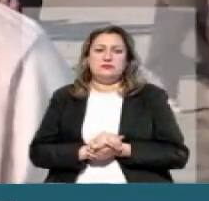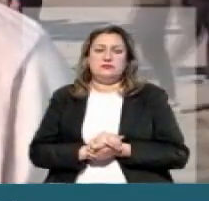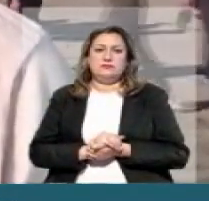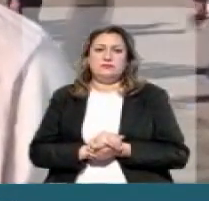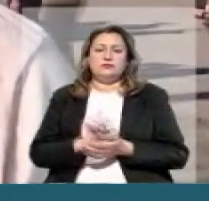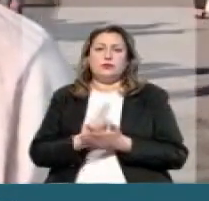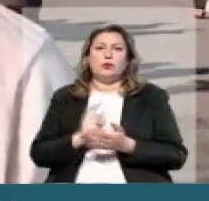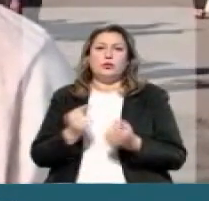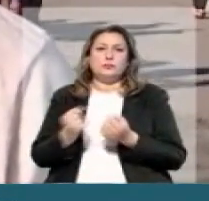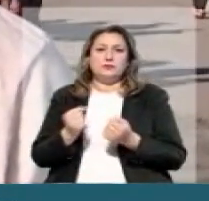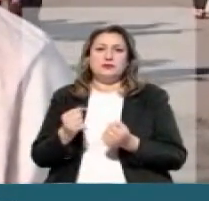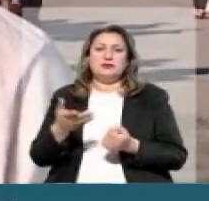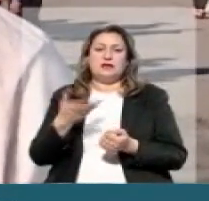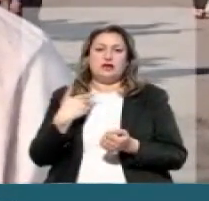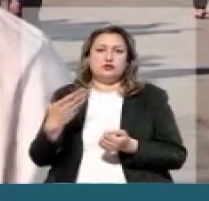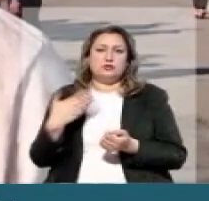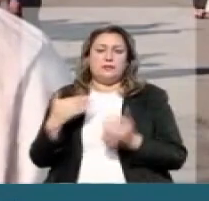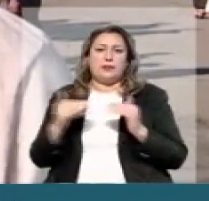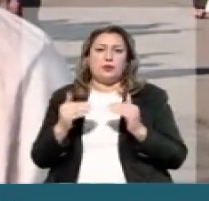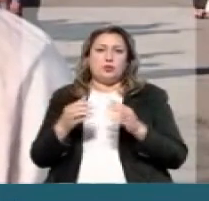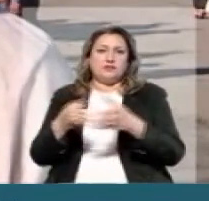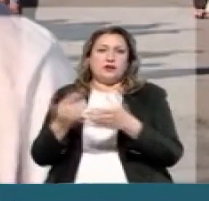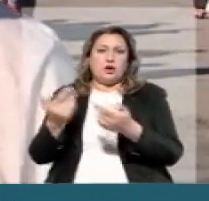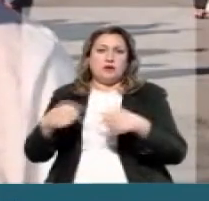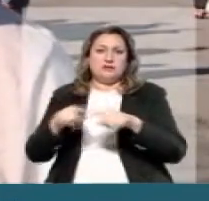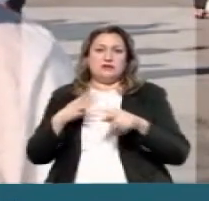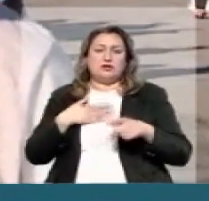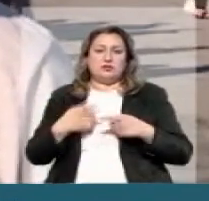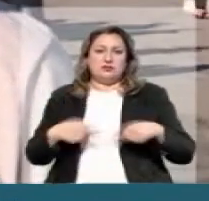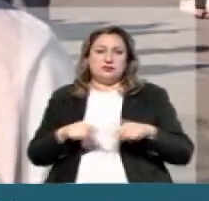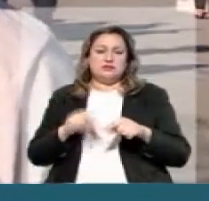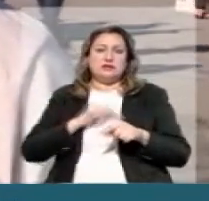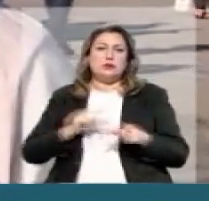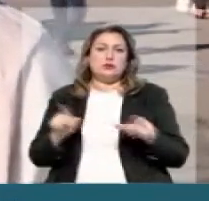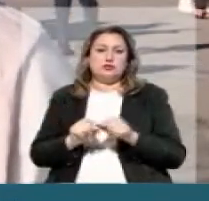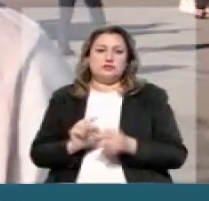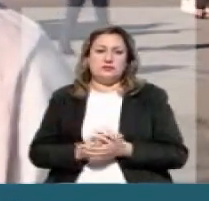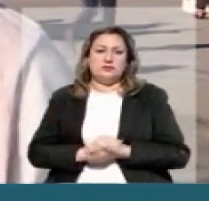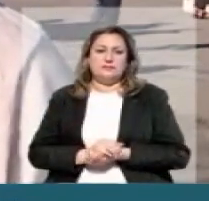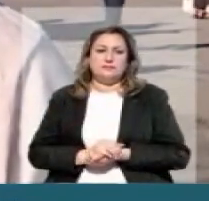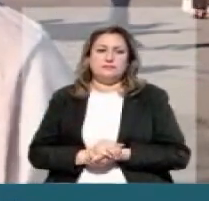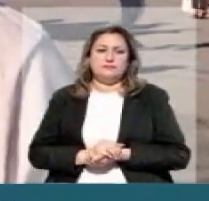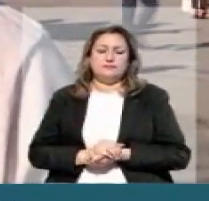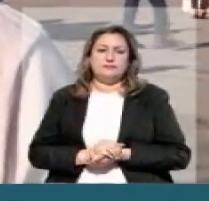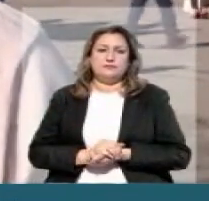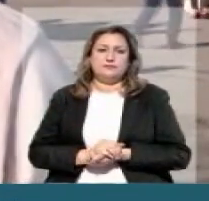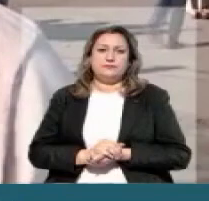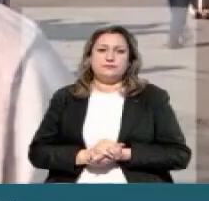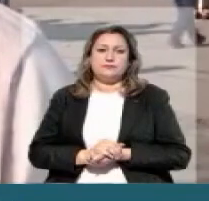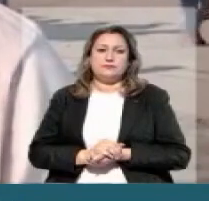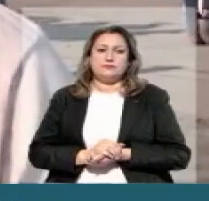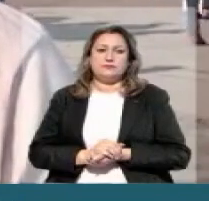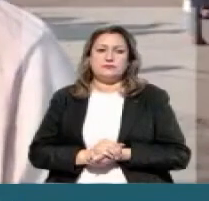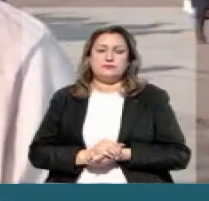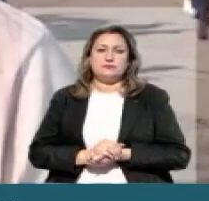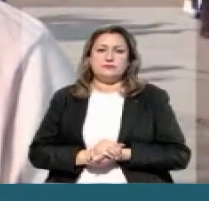әрі серіктестікте болатын, жалпы өзіңіздің жұмысымызды белсендіретін, жалпы бірлескен шараларды ұйымдастырамыз ба деген сондай жоспарлар